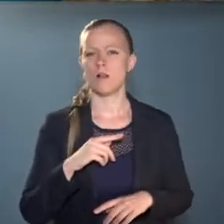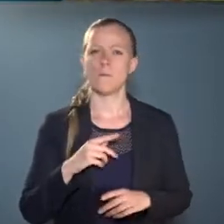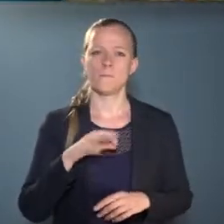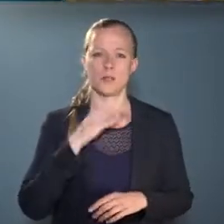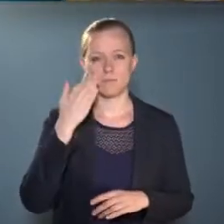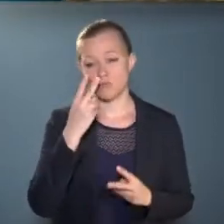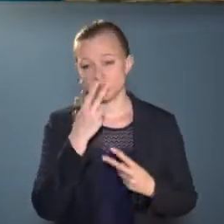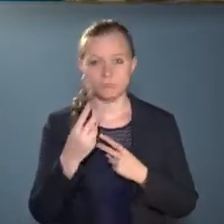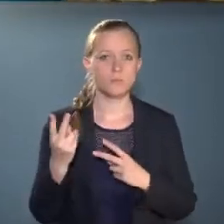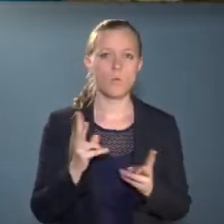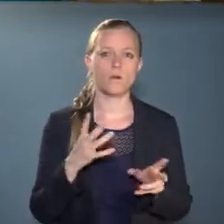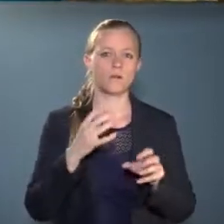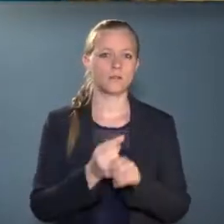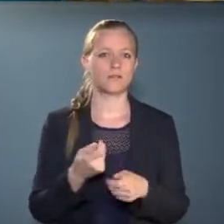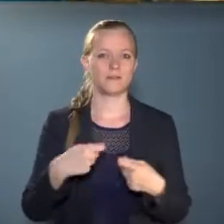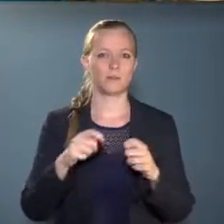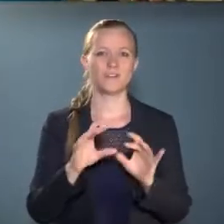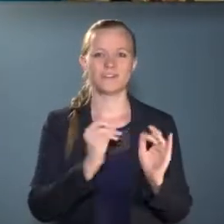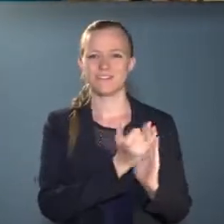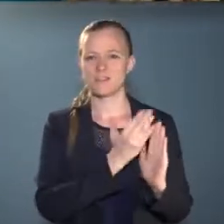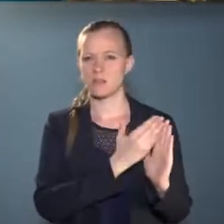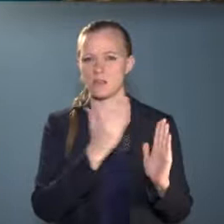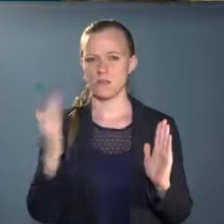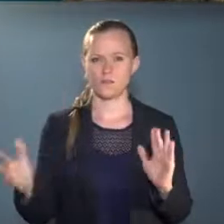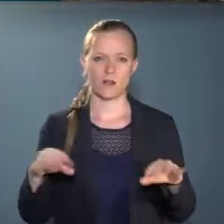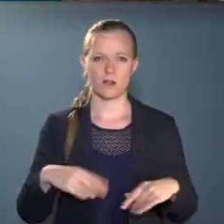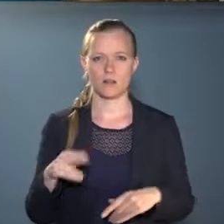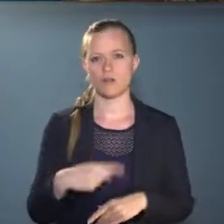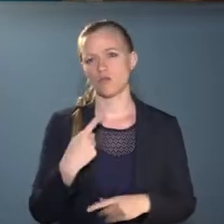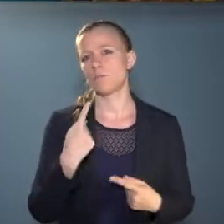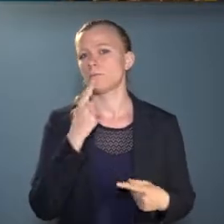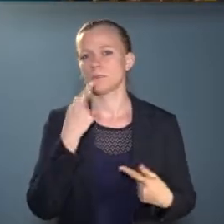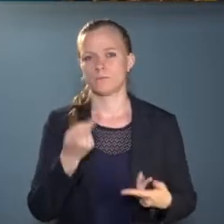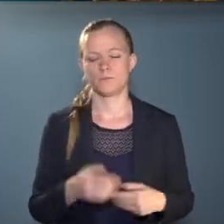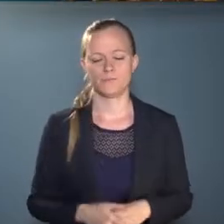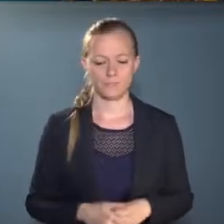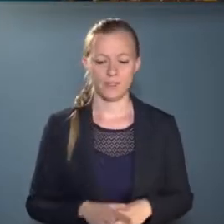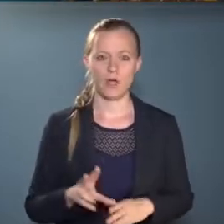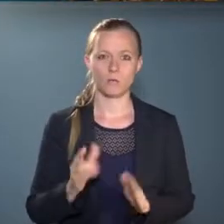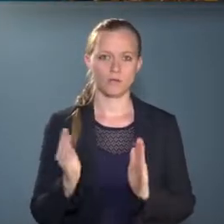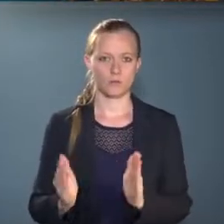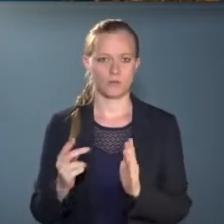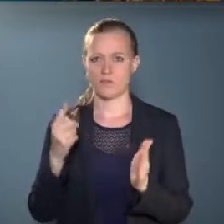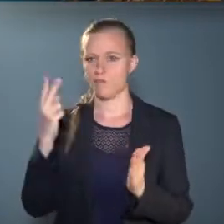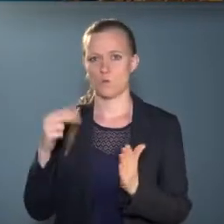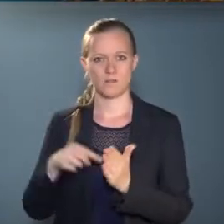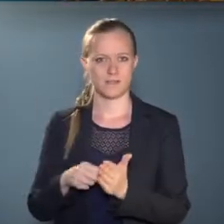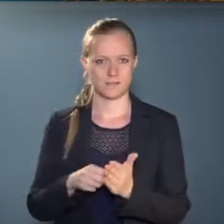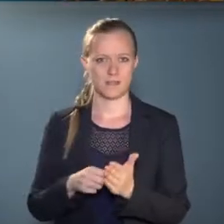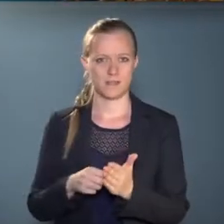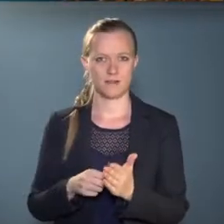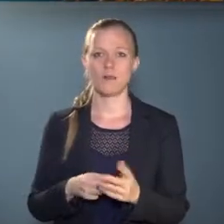az építők. A 10 éves vállalkozásról a következőket mondta el. A harmadik ütemnél is a fő célok közé tartozik